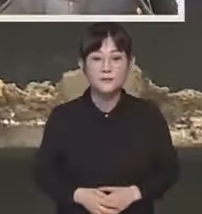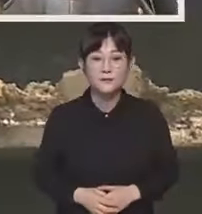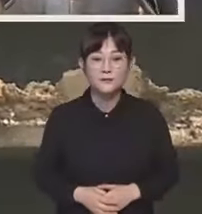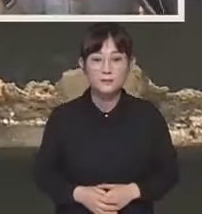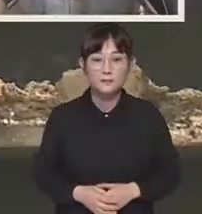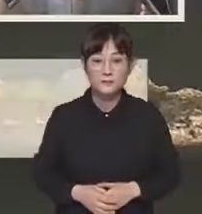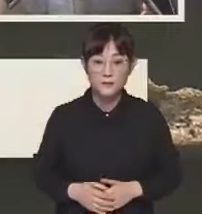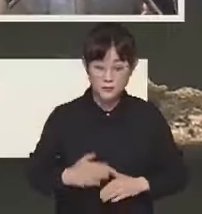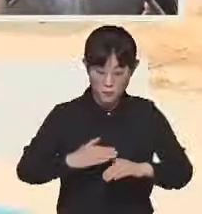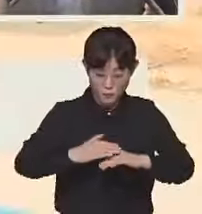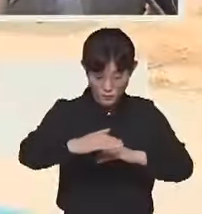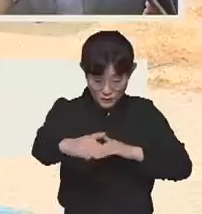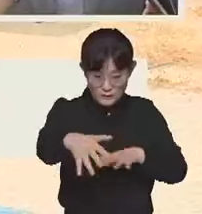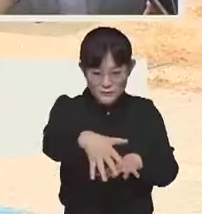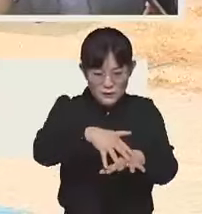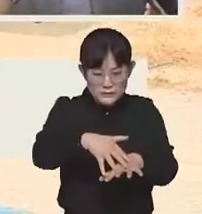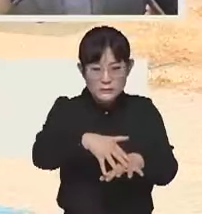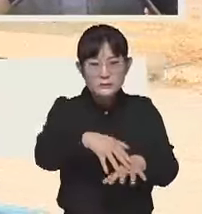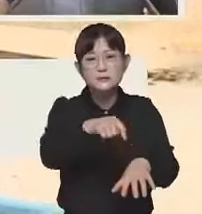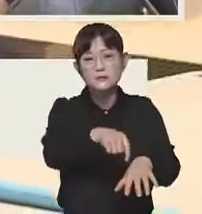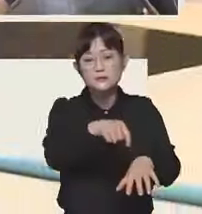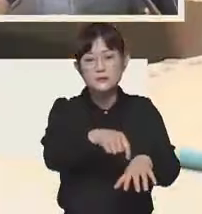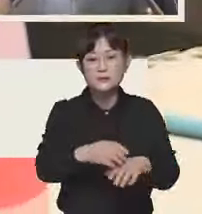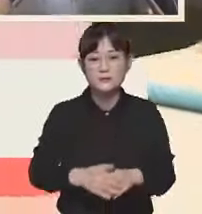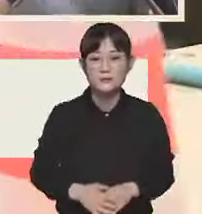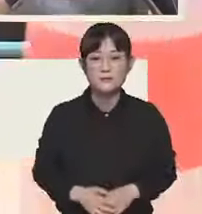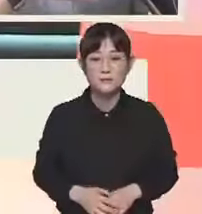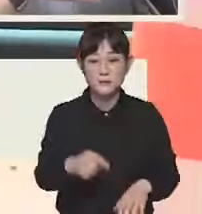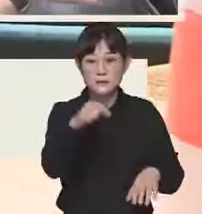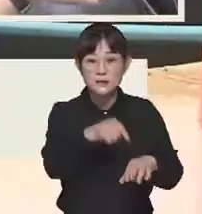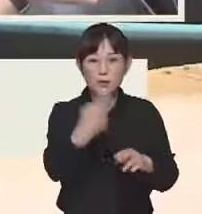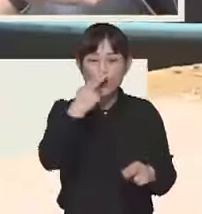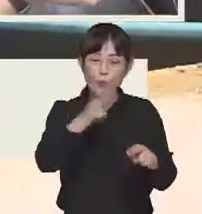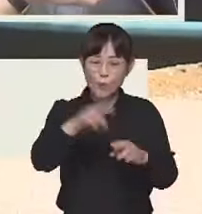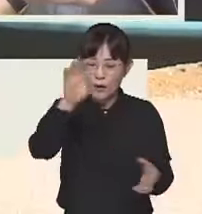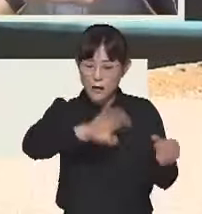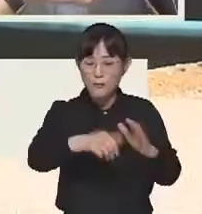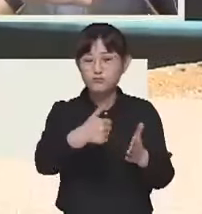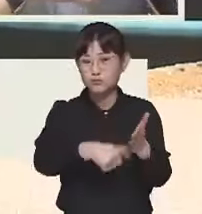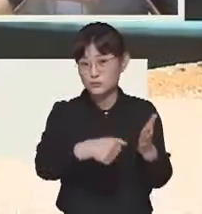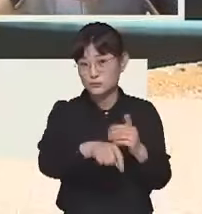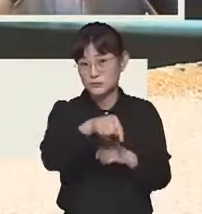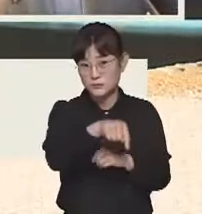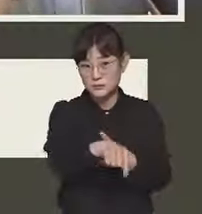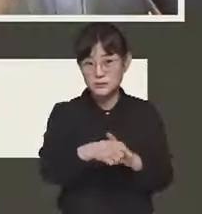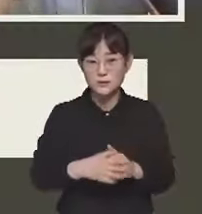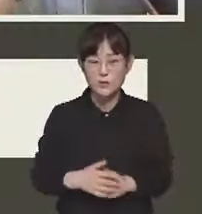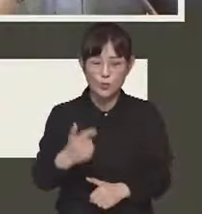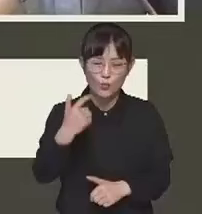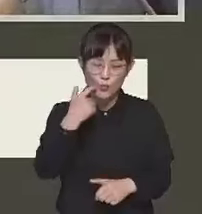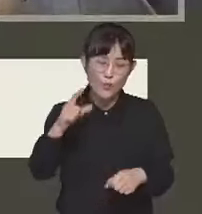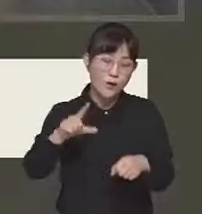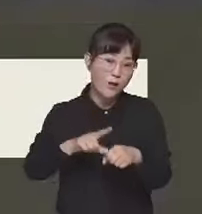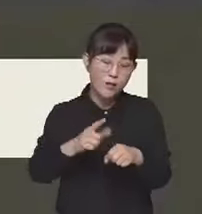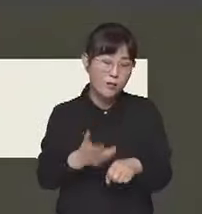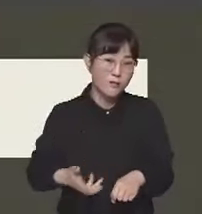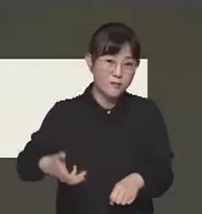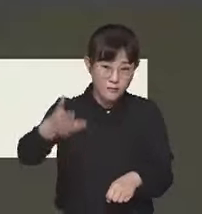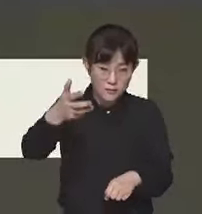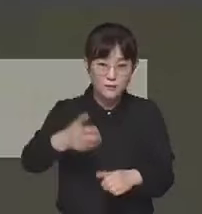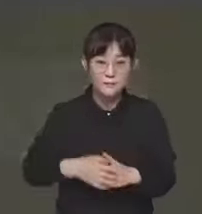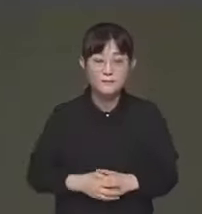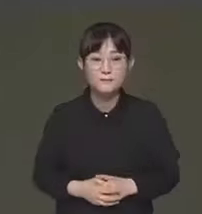아스트 방수 시거든 그게 보면 석유의 화학 물질이에요 그 유독가스가 많이 나옵니다